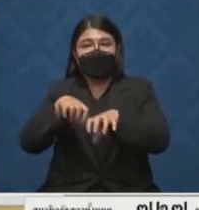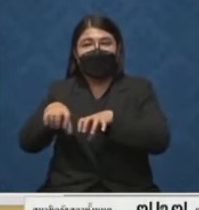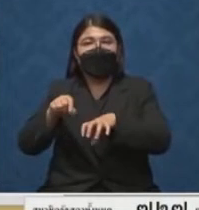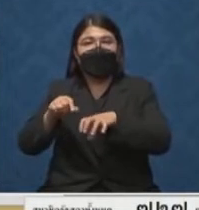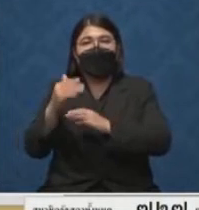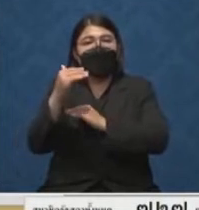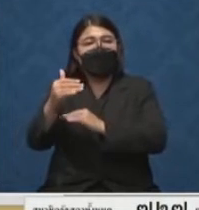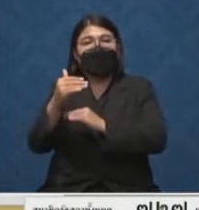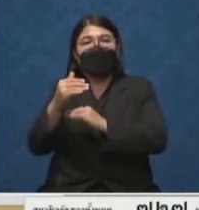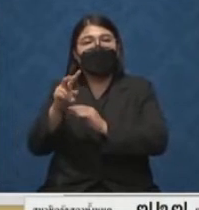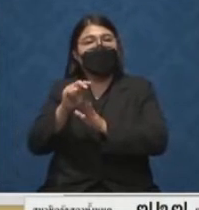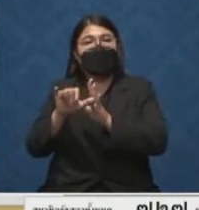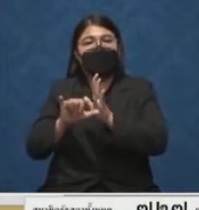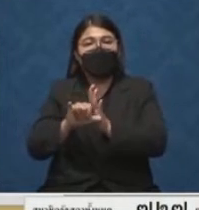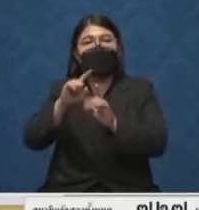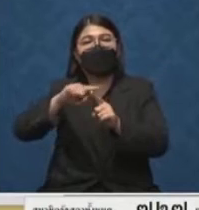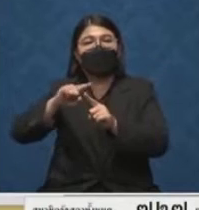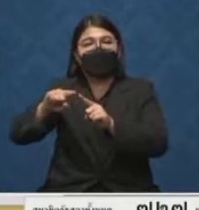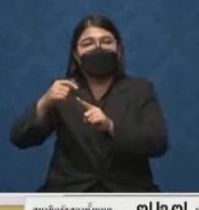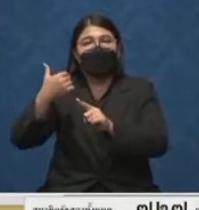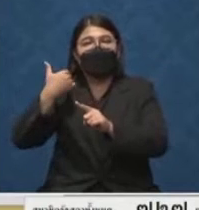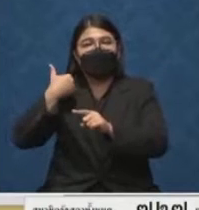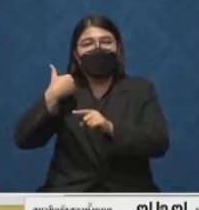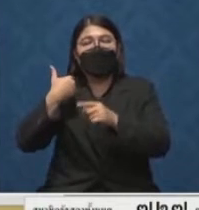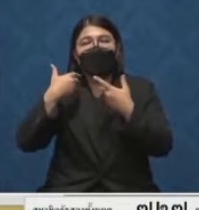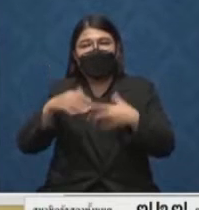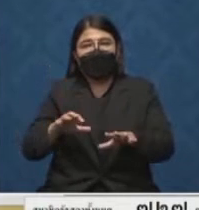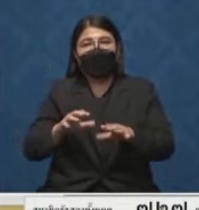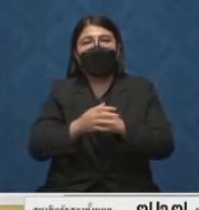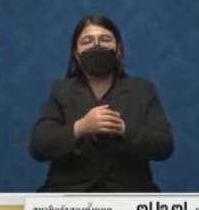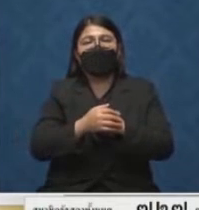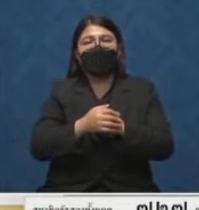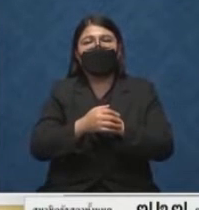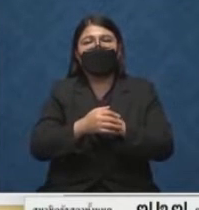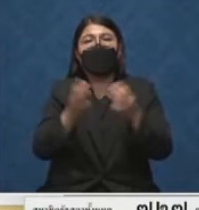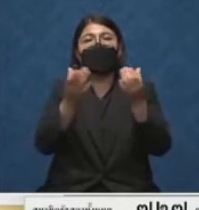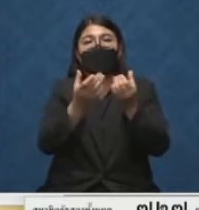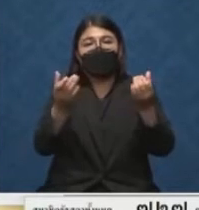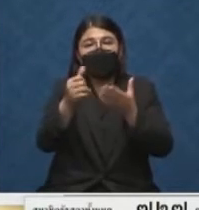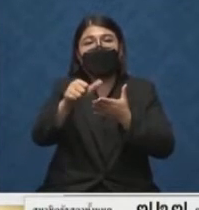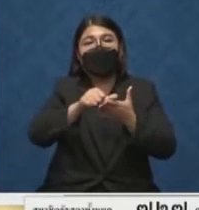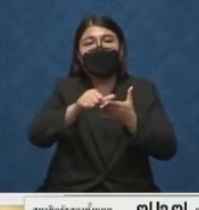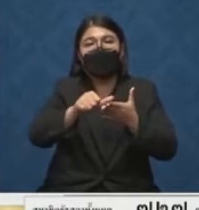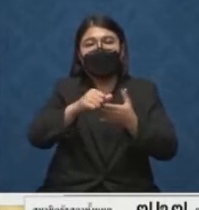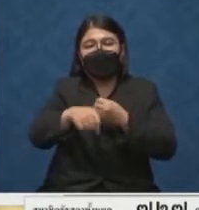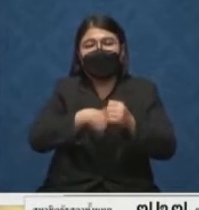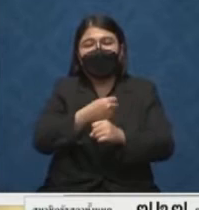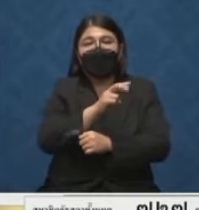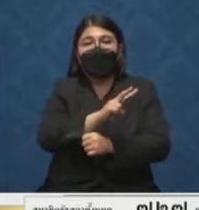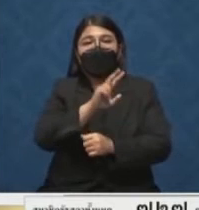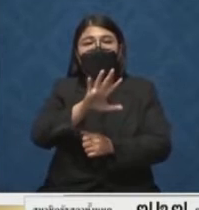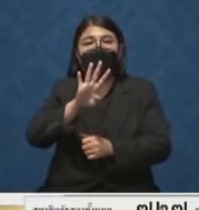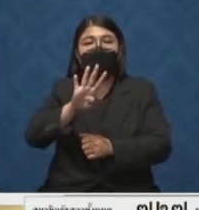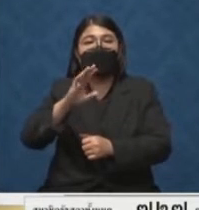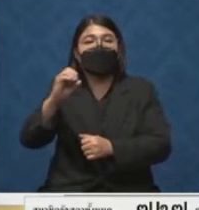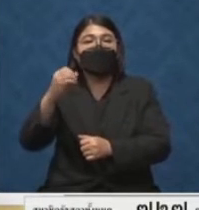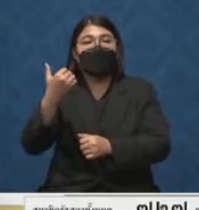ดเป็นยุบรฐวัล และแก้ไขลำนูนจนกระทงเสร็เป็ลำนนป 40 อัเป็ เรีกเป็สบับประจาชนมี